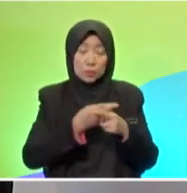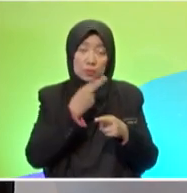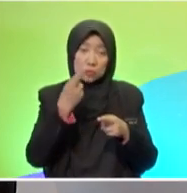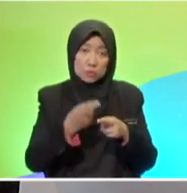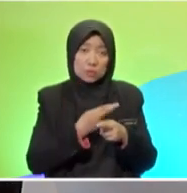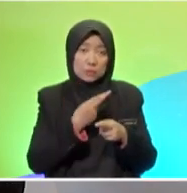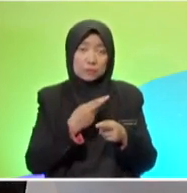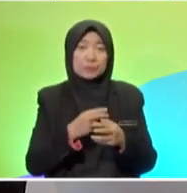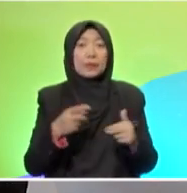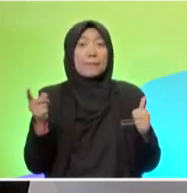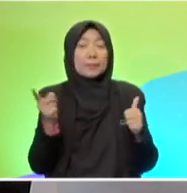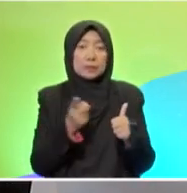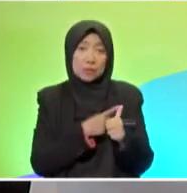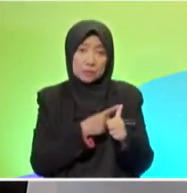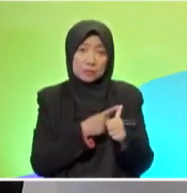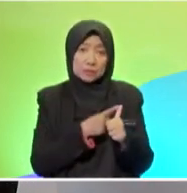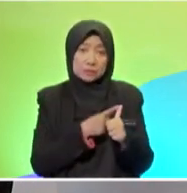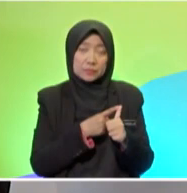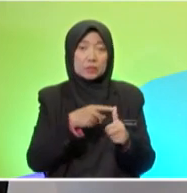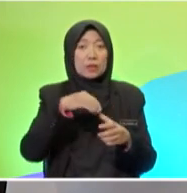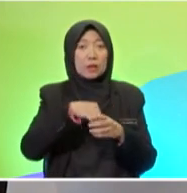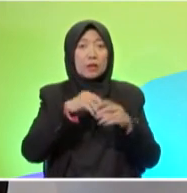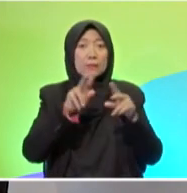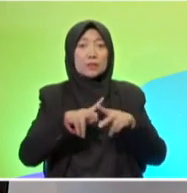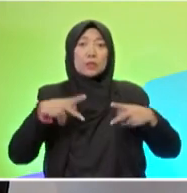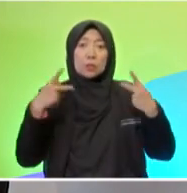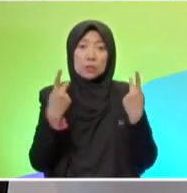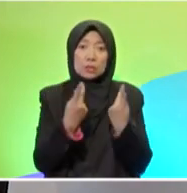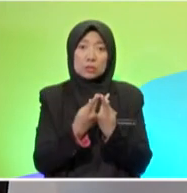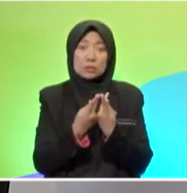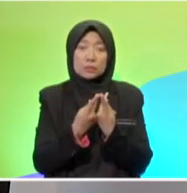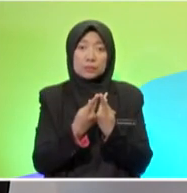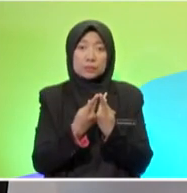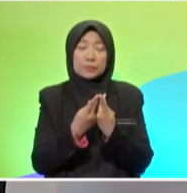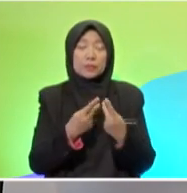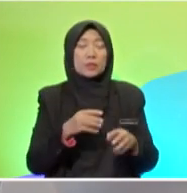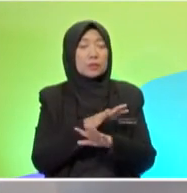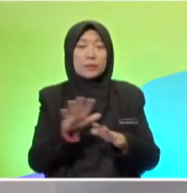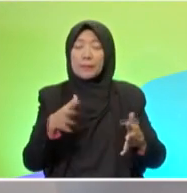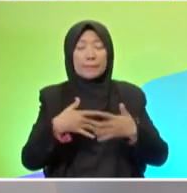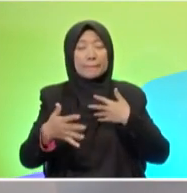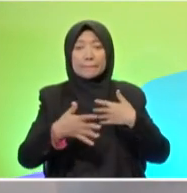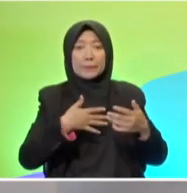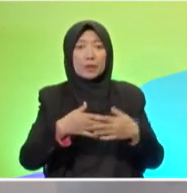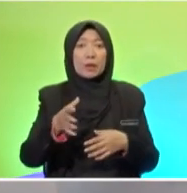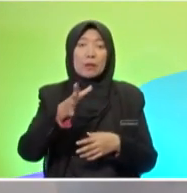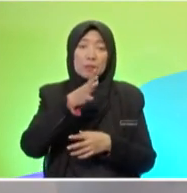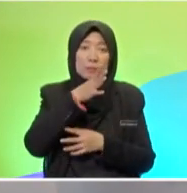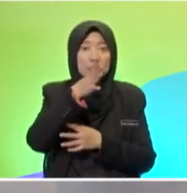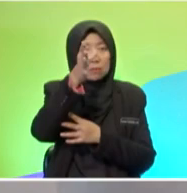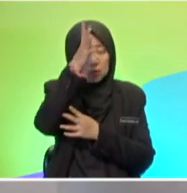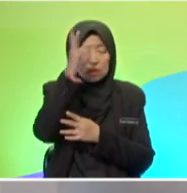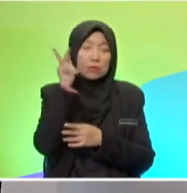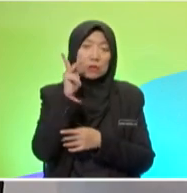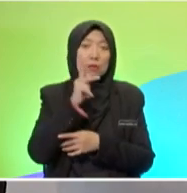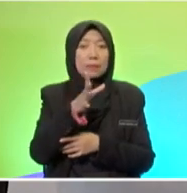kita pada hari ini yang pertama adalah dalam keluarga tak kisah anak tak kisah abang tak kisah saudara mereka